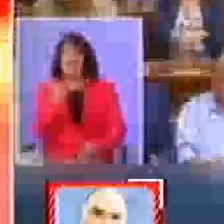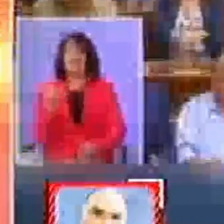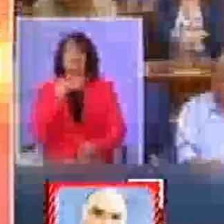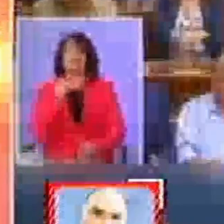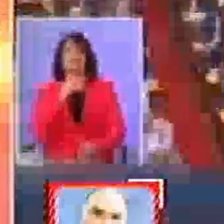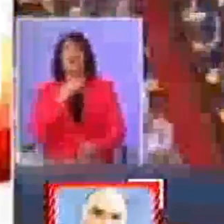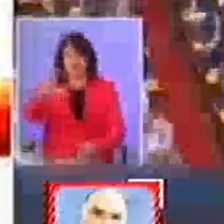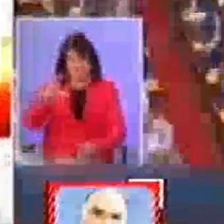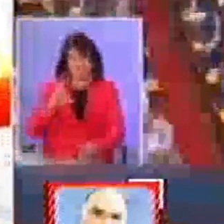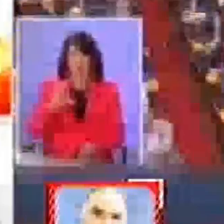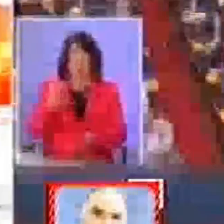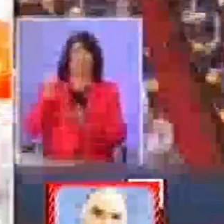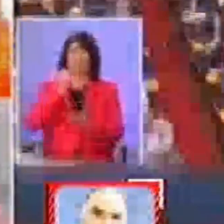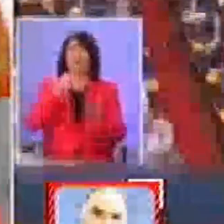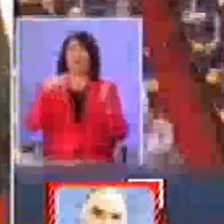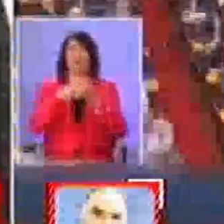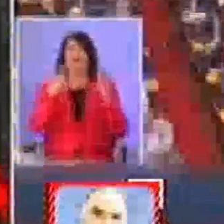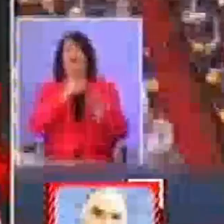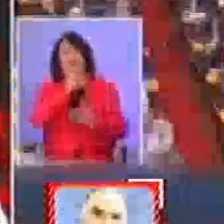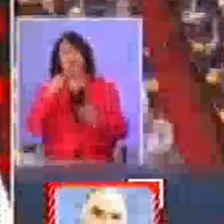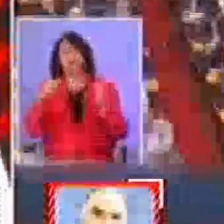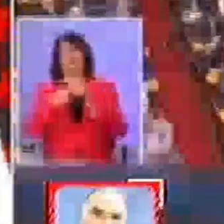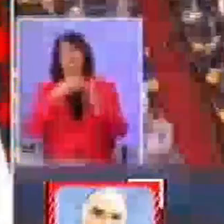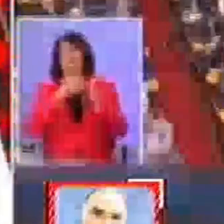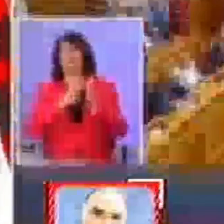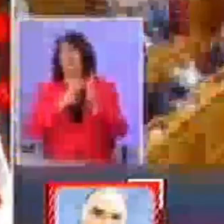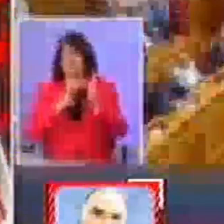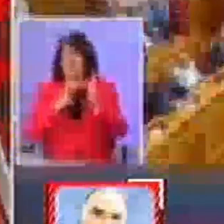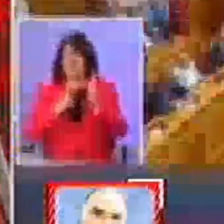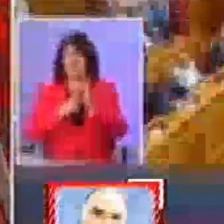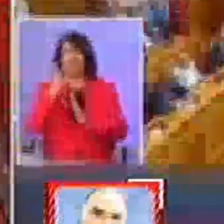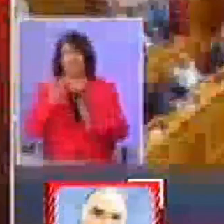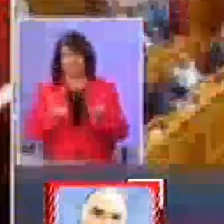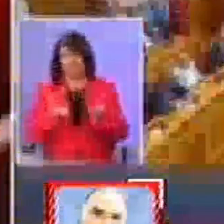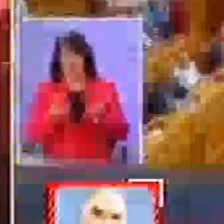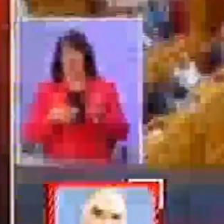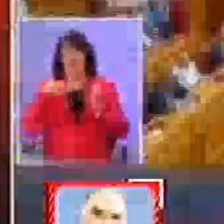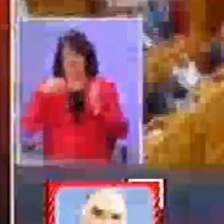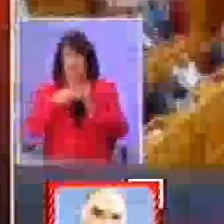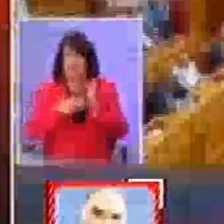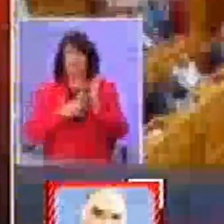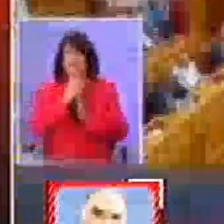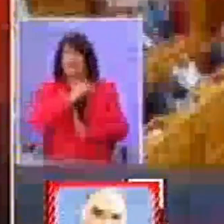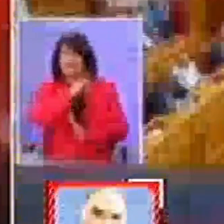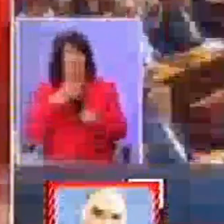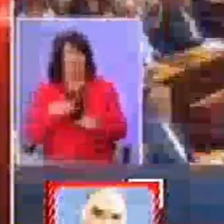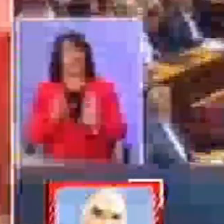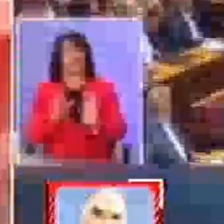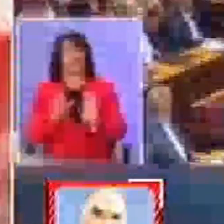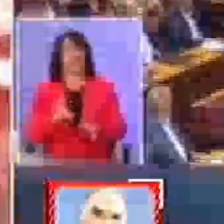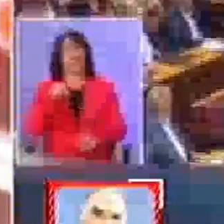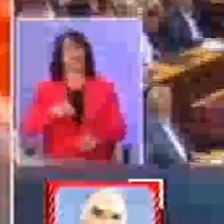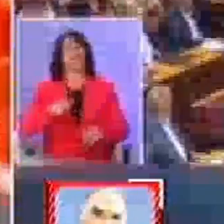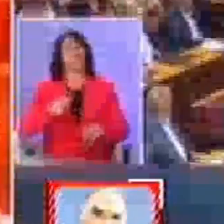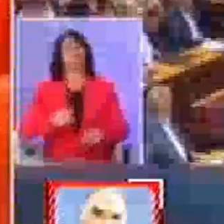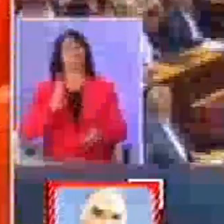να τον διαγράψω. Ναι. Τότε, θυμάστε που πάνω είχε πει σε οπαδούς του ΠΑΟΚ να καεί